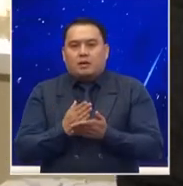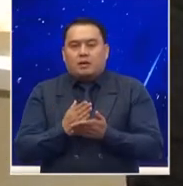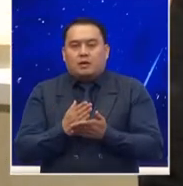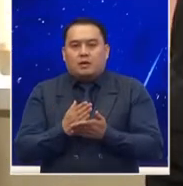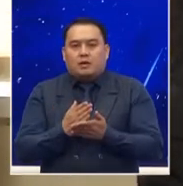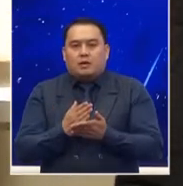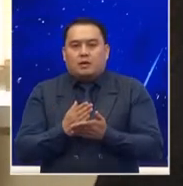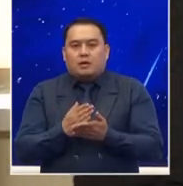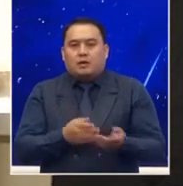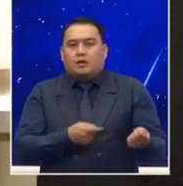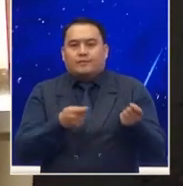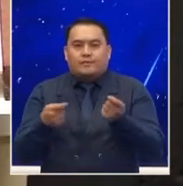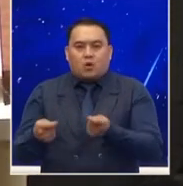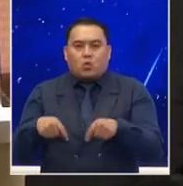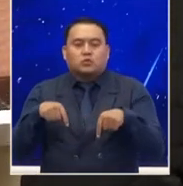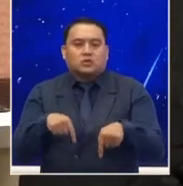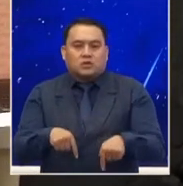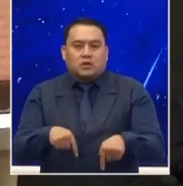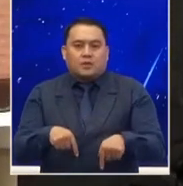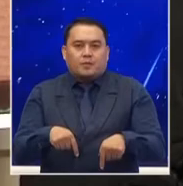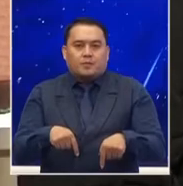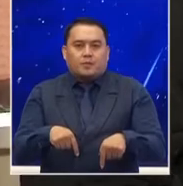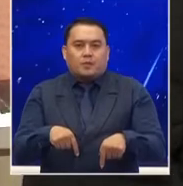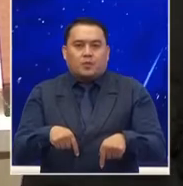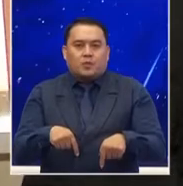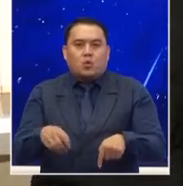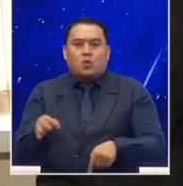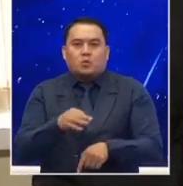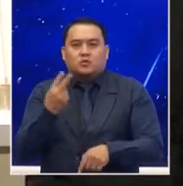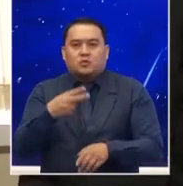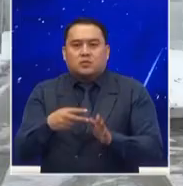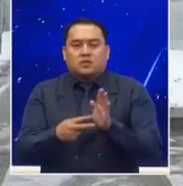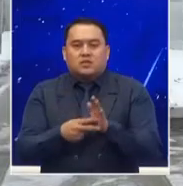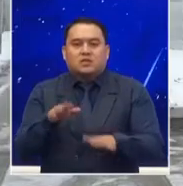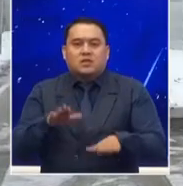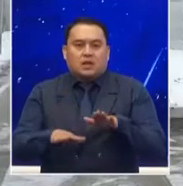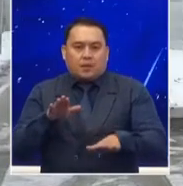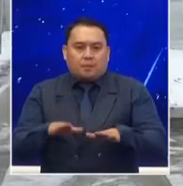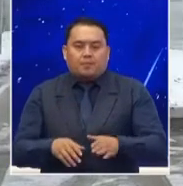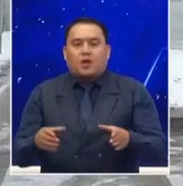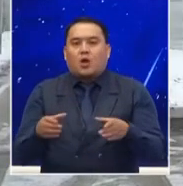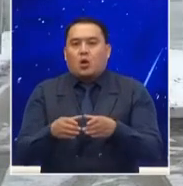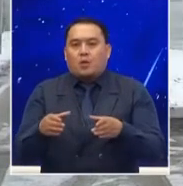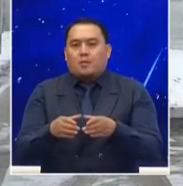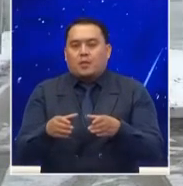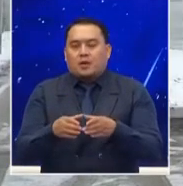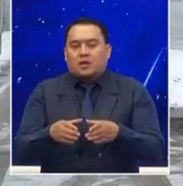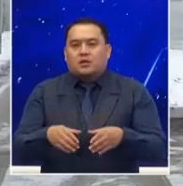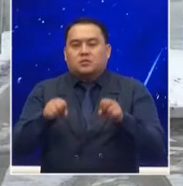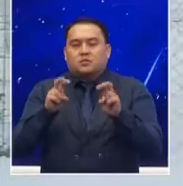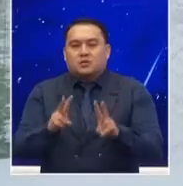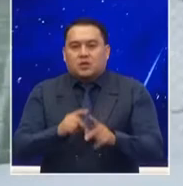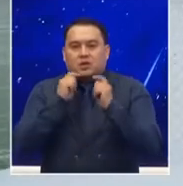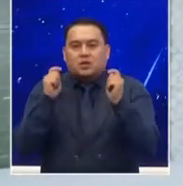бәрі простыня болма, кір болма осы жерге салады. Оның мощностісі да 28 килограмм. Мердігерлер медколледж студенттеріне ғимаратқана